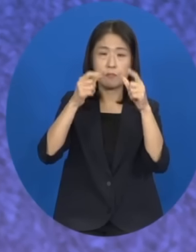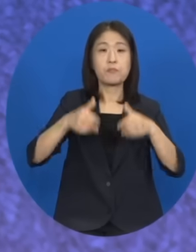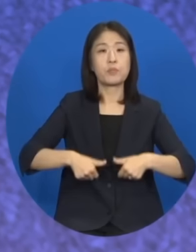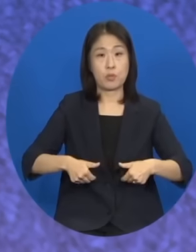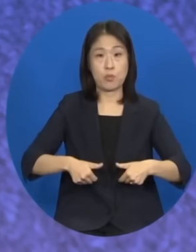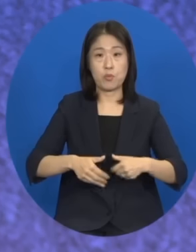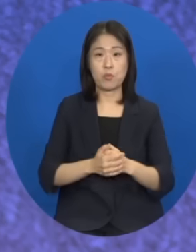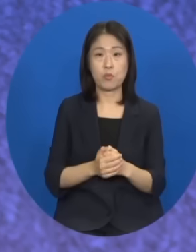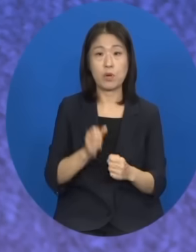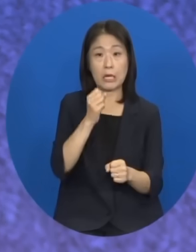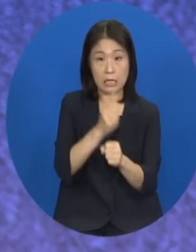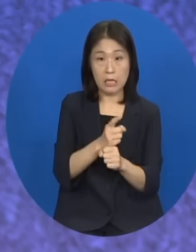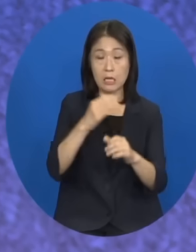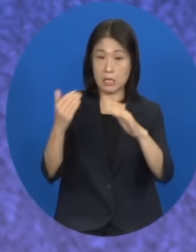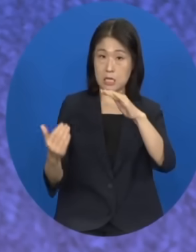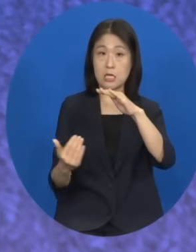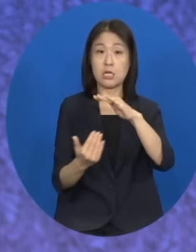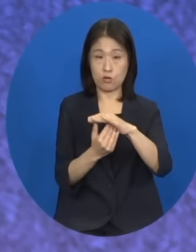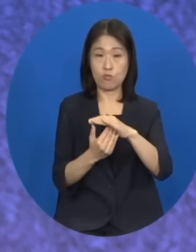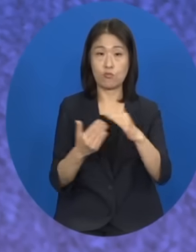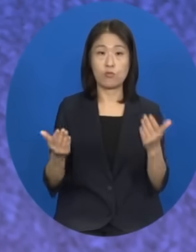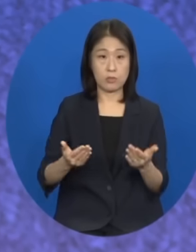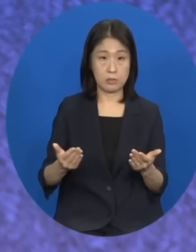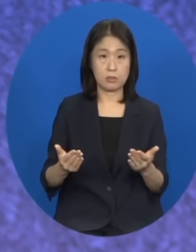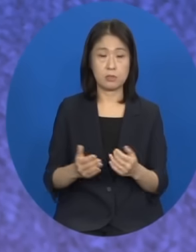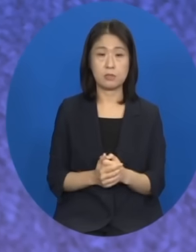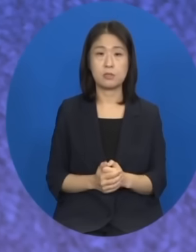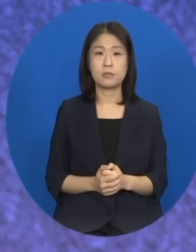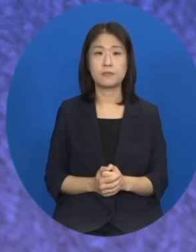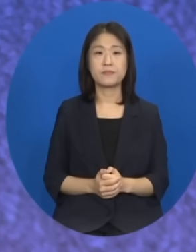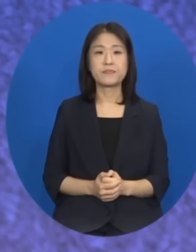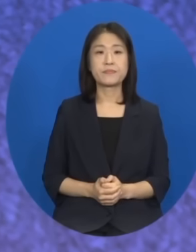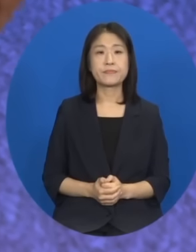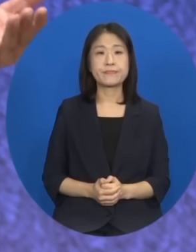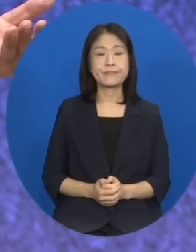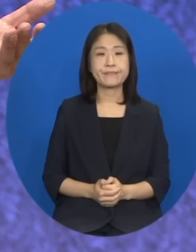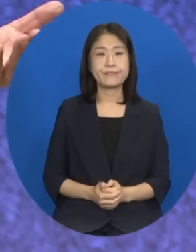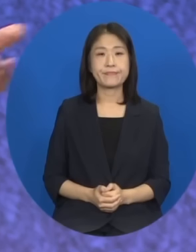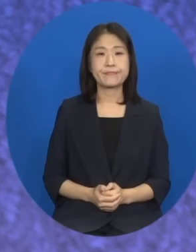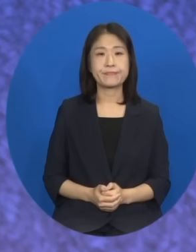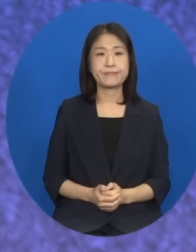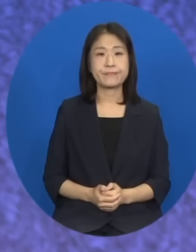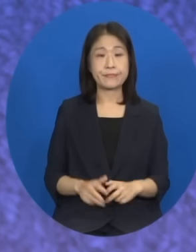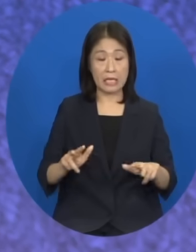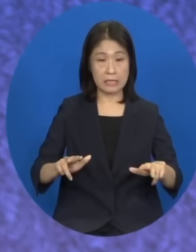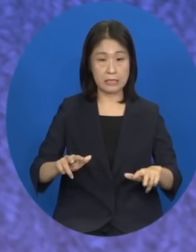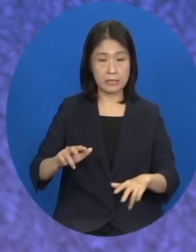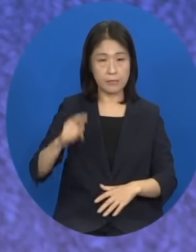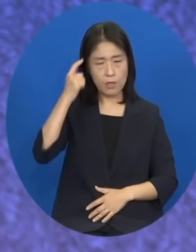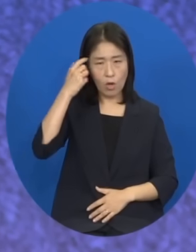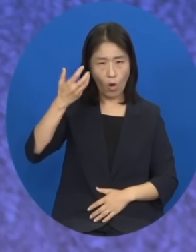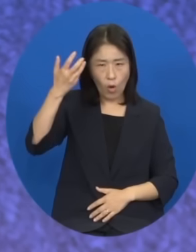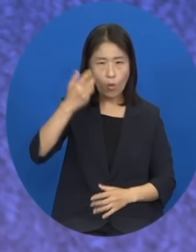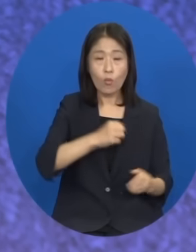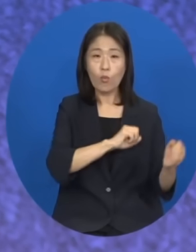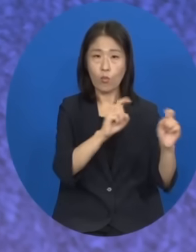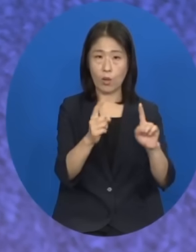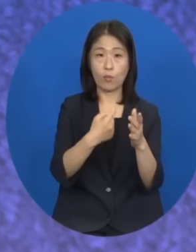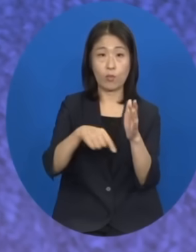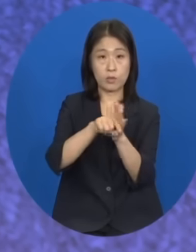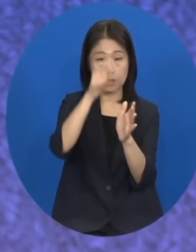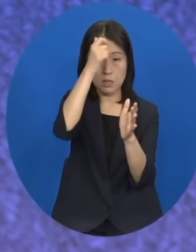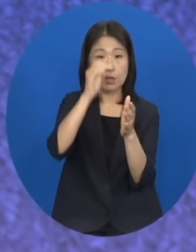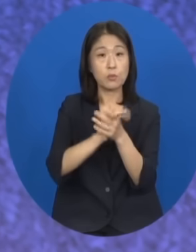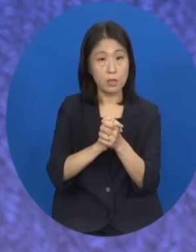이미 이루어진 일이나 마찬가지. 지금 우리가 영적 각성을 위해서 기도하는 것은